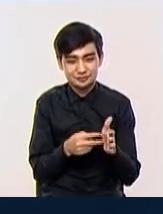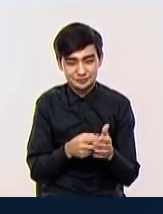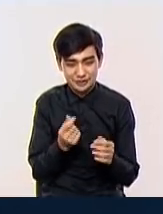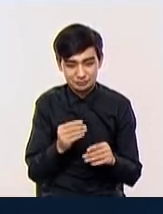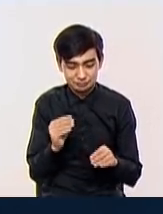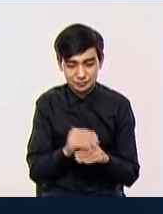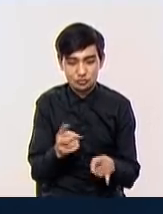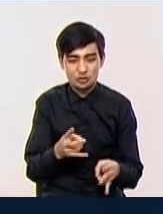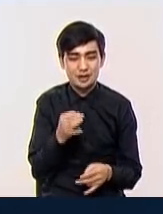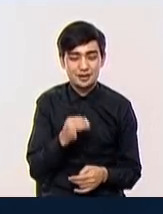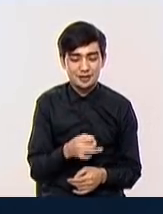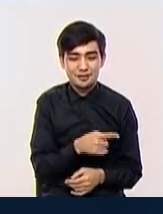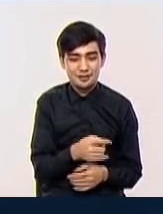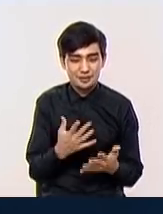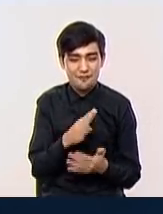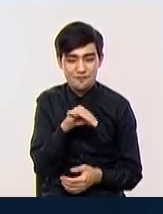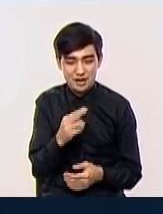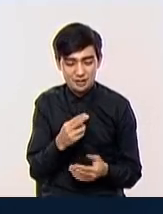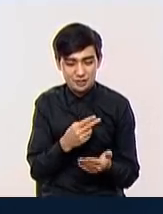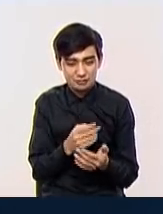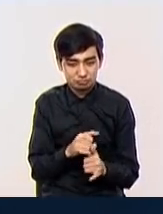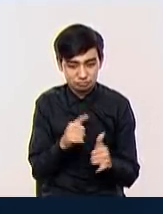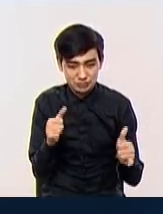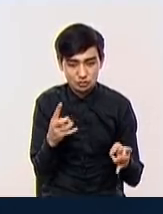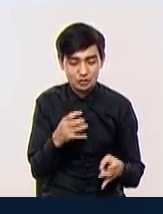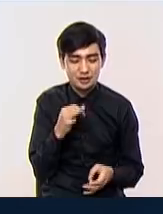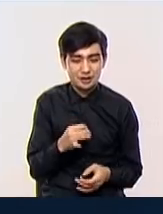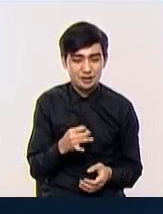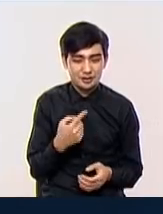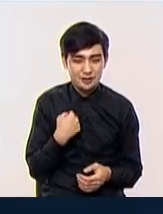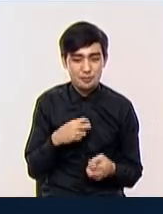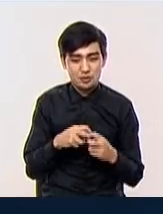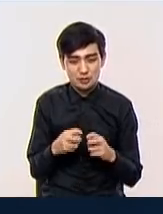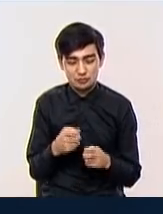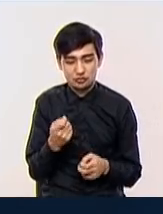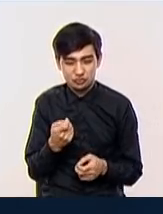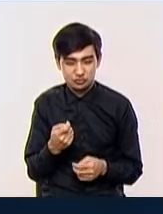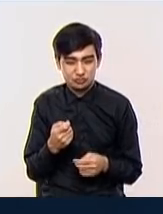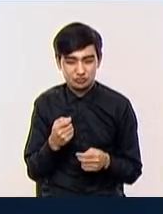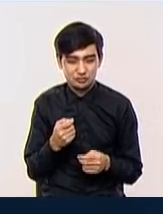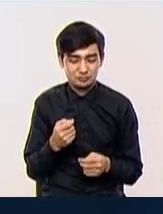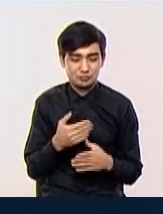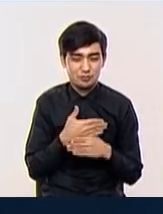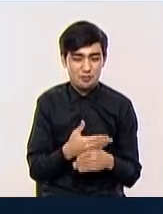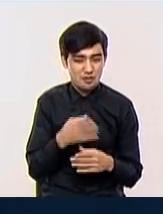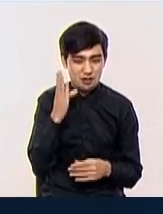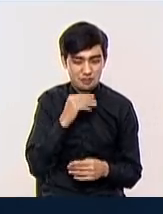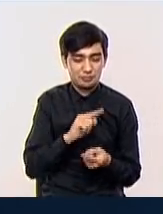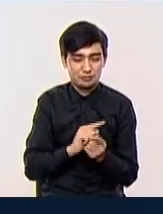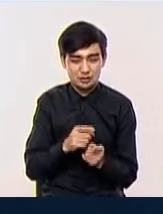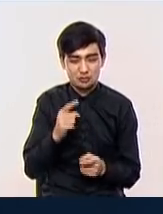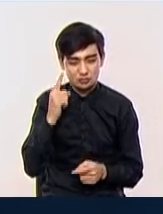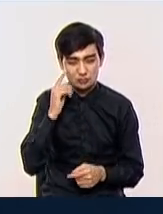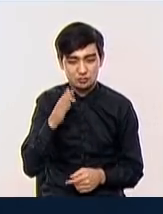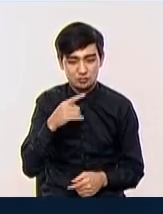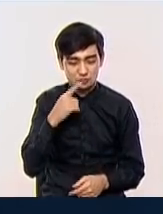артуы, оның түрлерінің көбеюі меніңше мәселеге оң бір өзгерістер